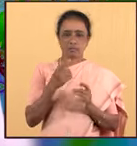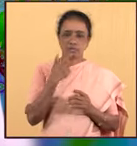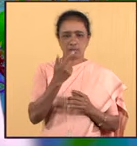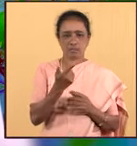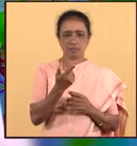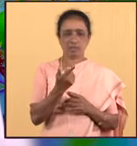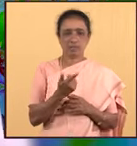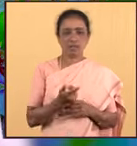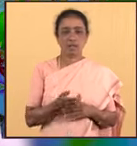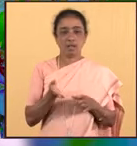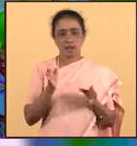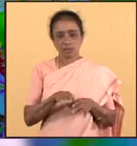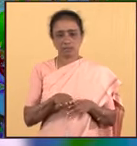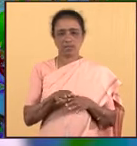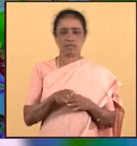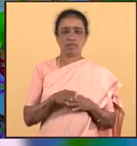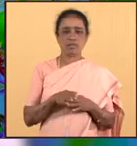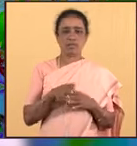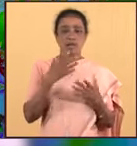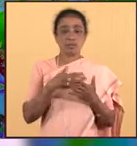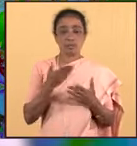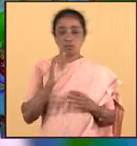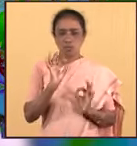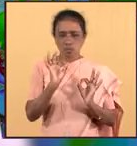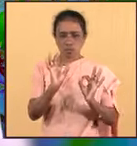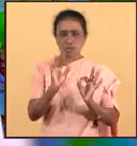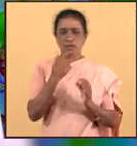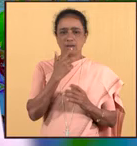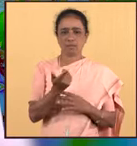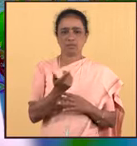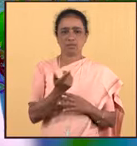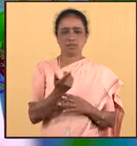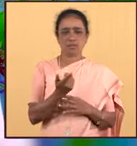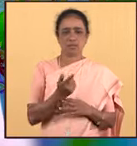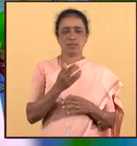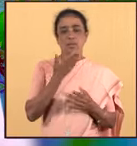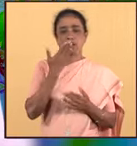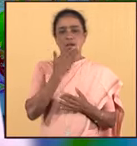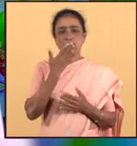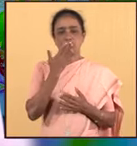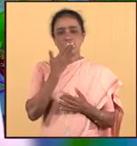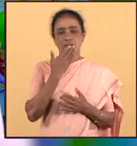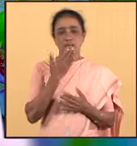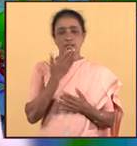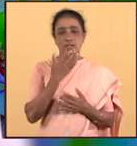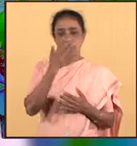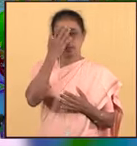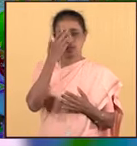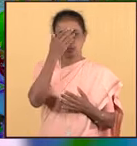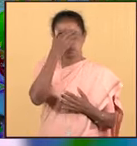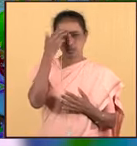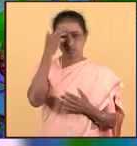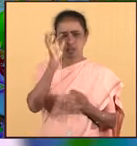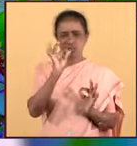சமயசார்பற்ற கொள்கைகள் என்ன அப்படின்னு சொல்லி பார்த்தோம். அடுத்தபடி பார்த்தோன்னா சமய சார்பின்மையின் முக்கியத்துவம் பார்த்தோம். அப்போ கல்வியில் சமய